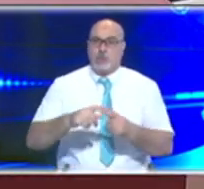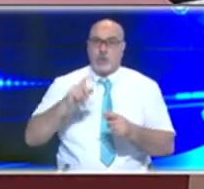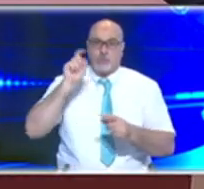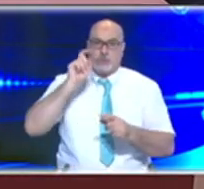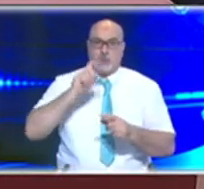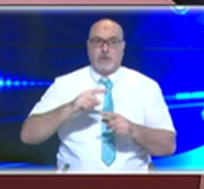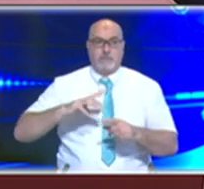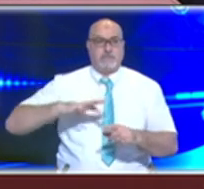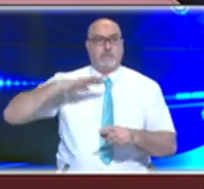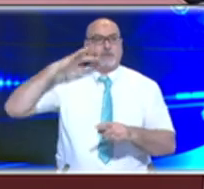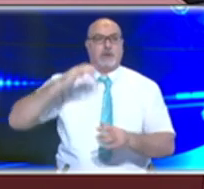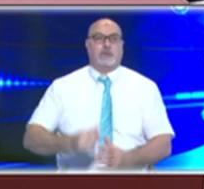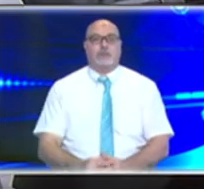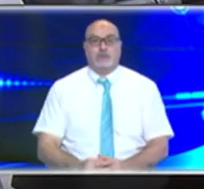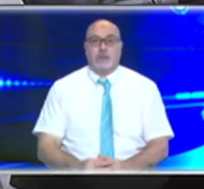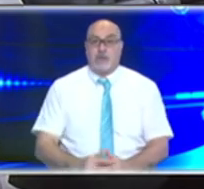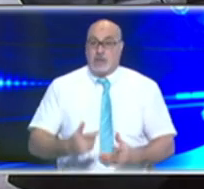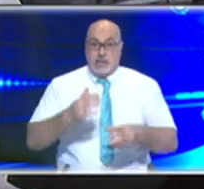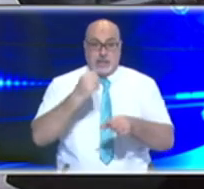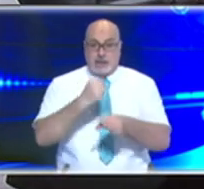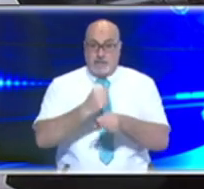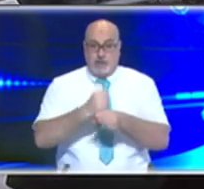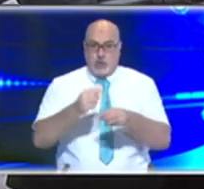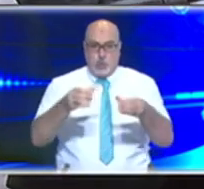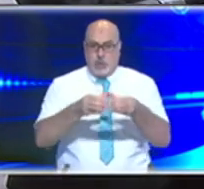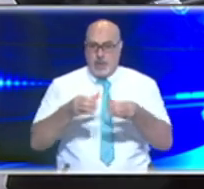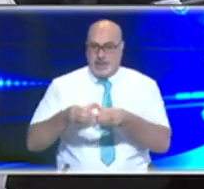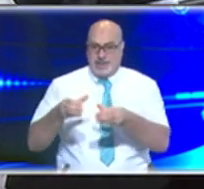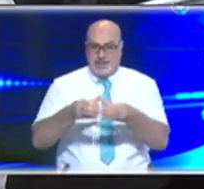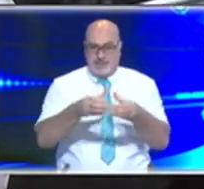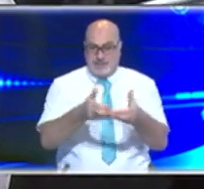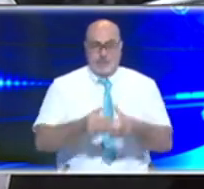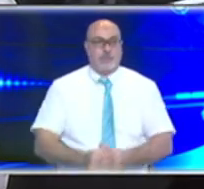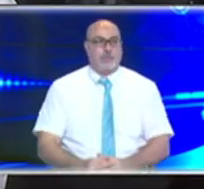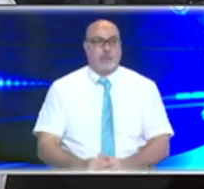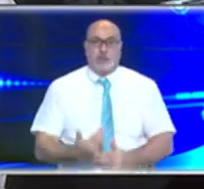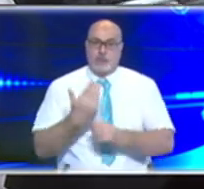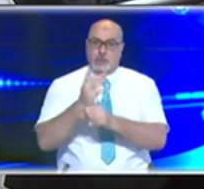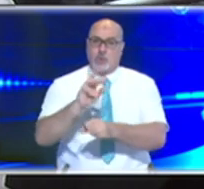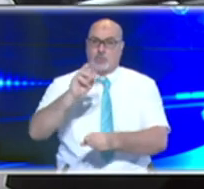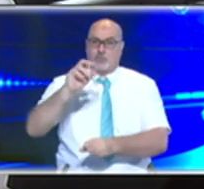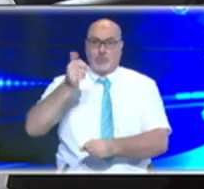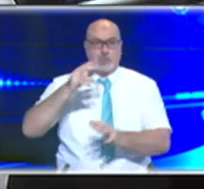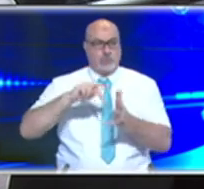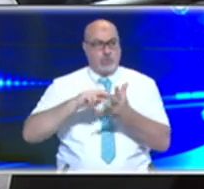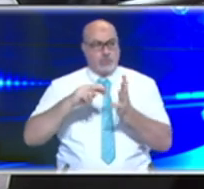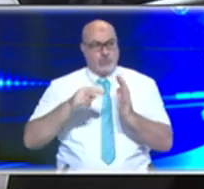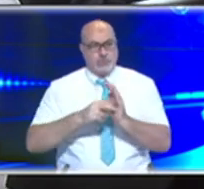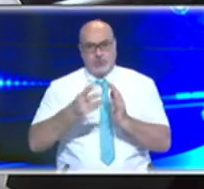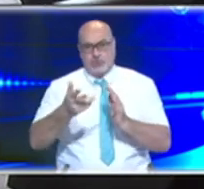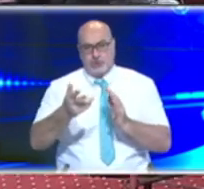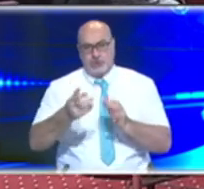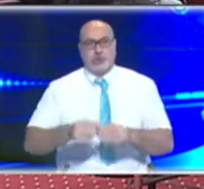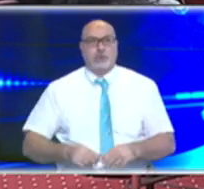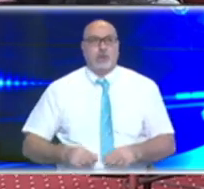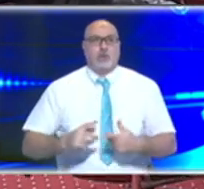والحمد لله. حمل جماعي، وقدم هذا المشروع الأول من طرف السلطة وكان